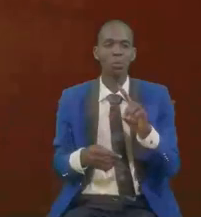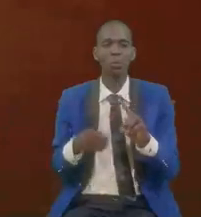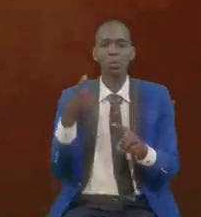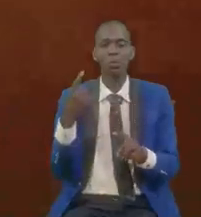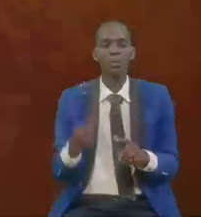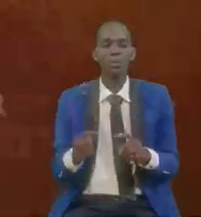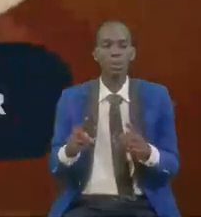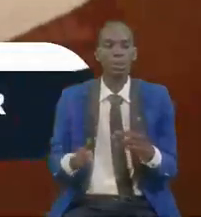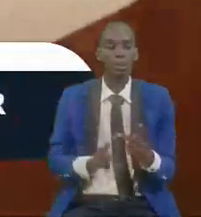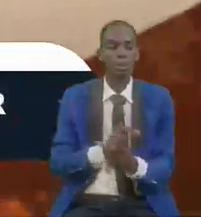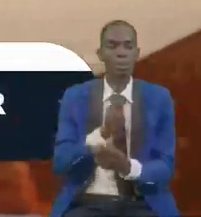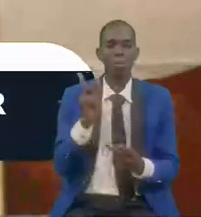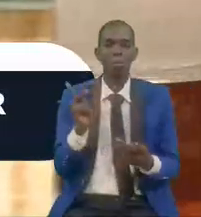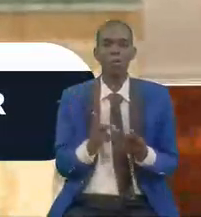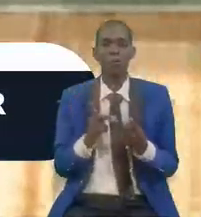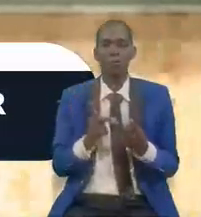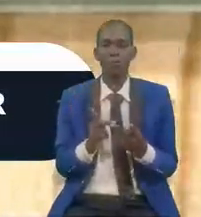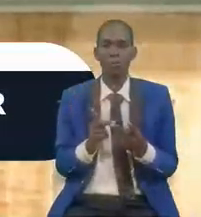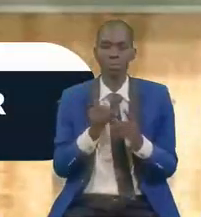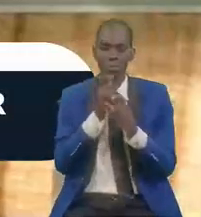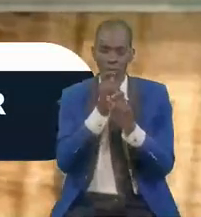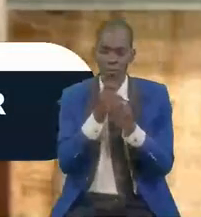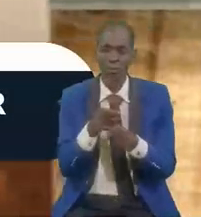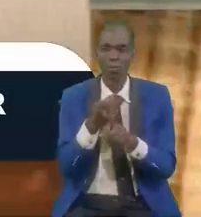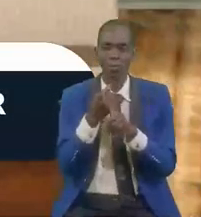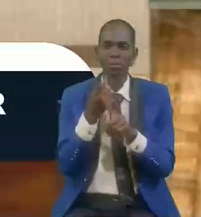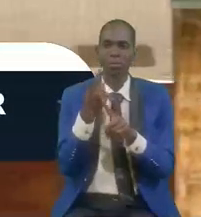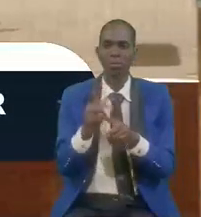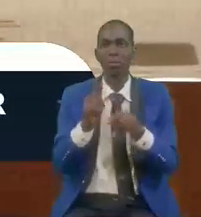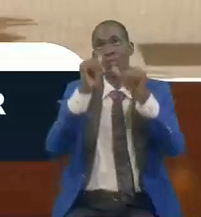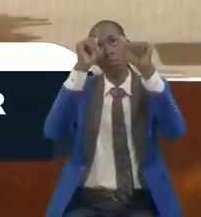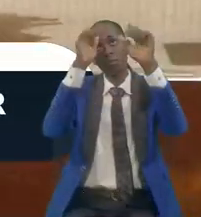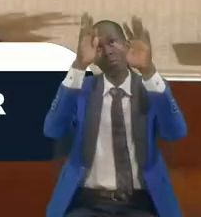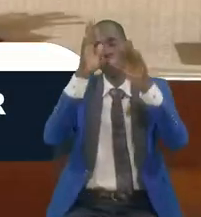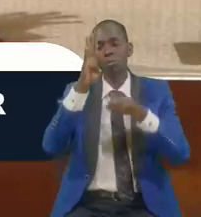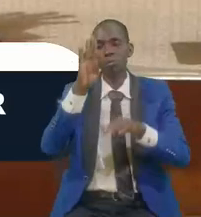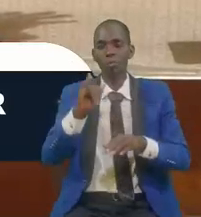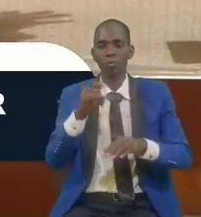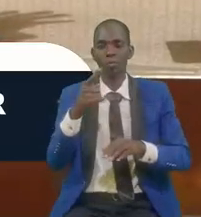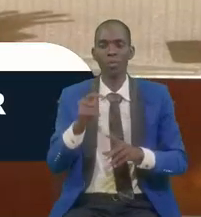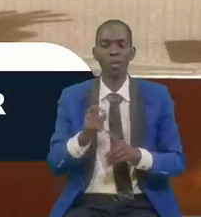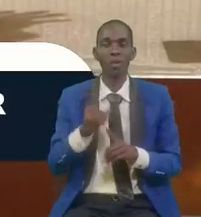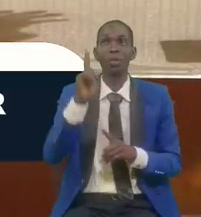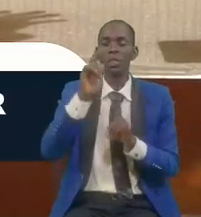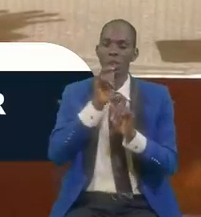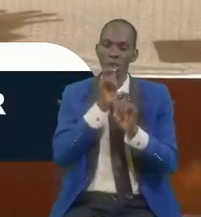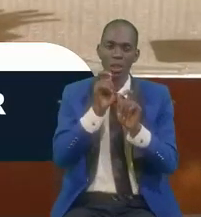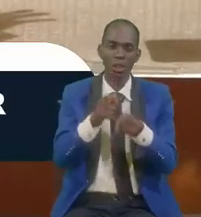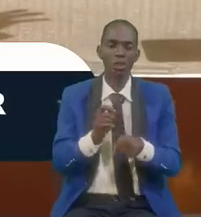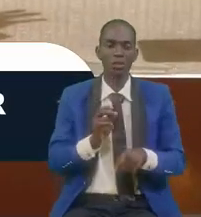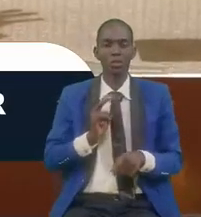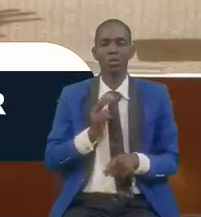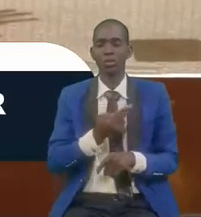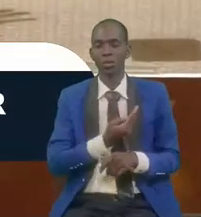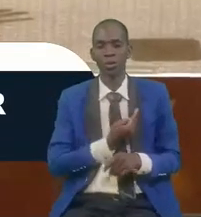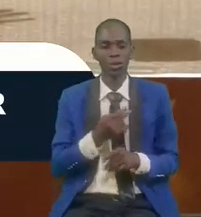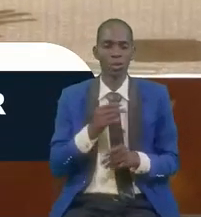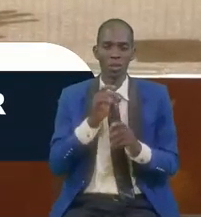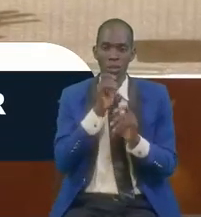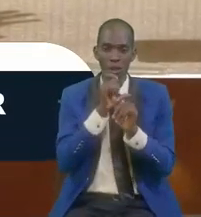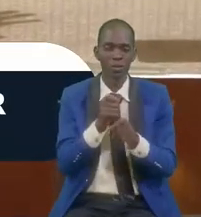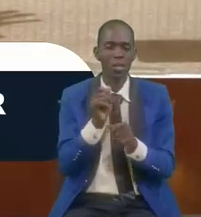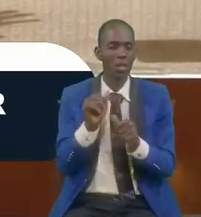point, les dons parfaits venant du Père par la parole. Il nous a donné des dons. Tout